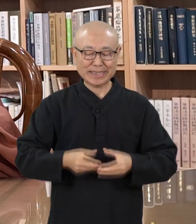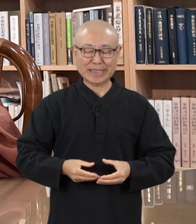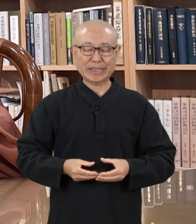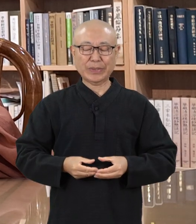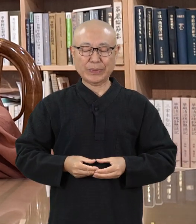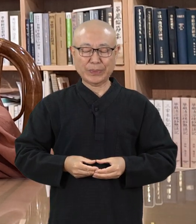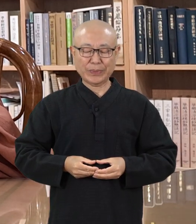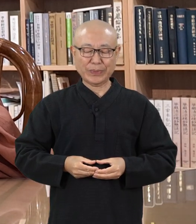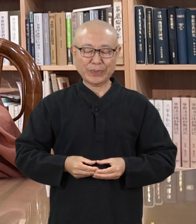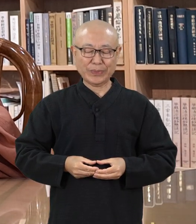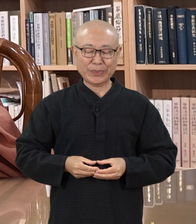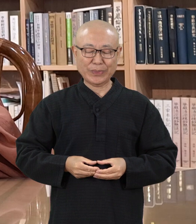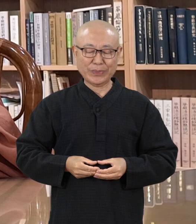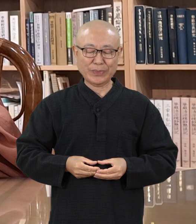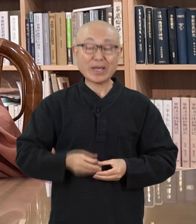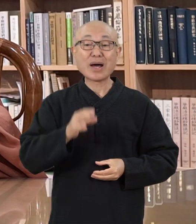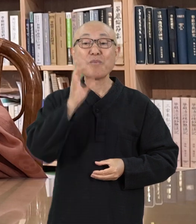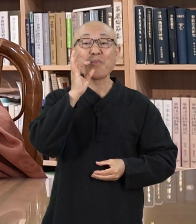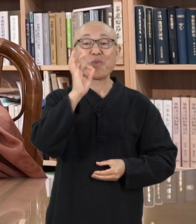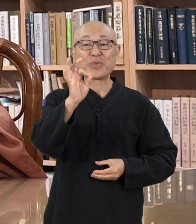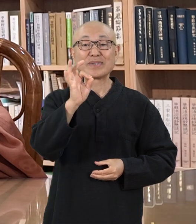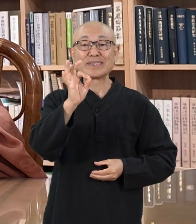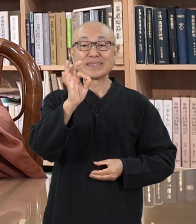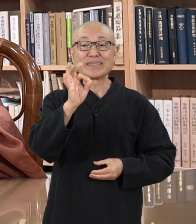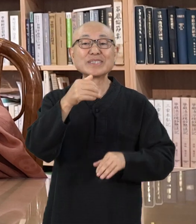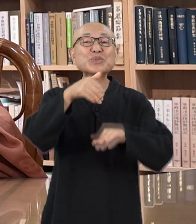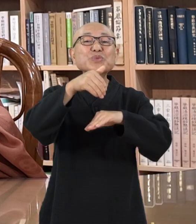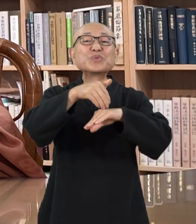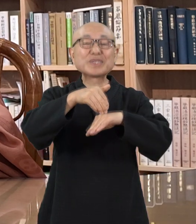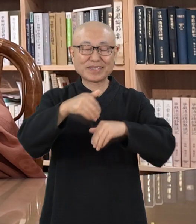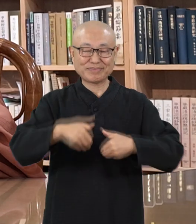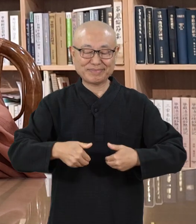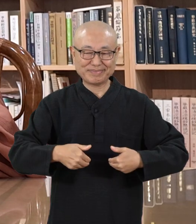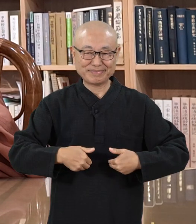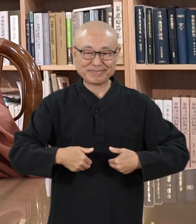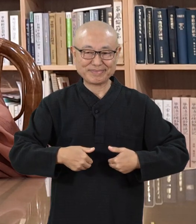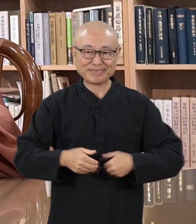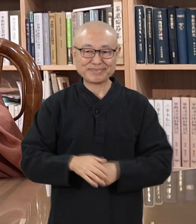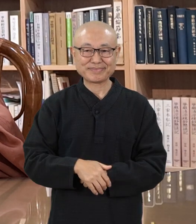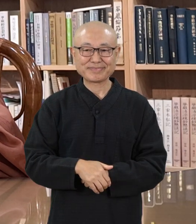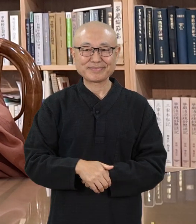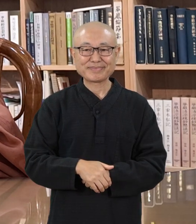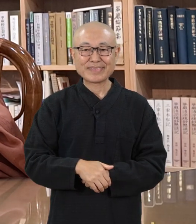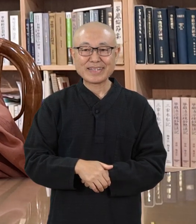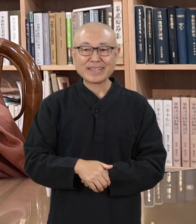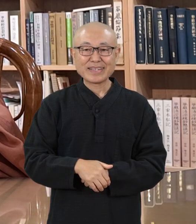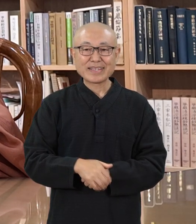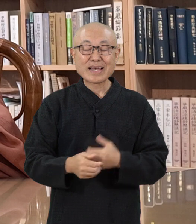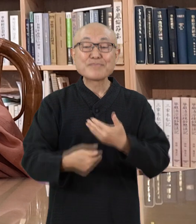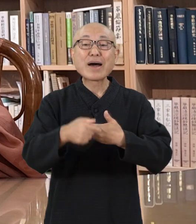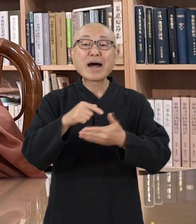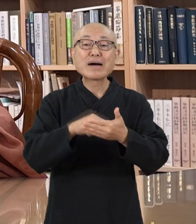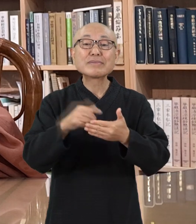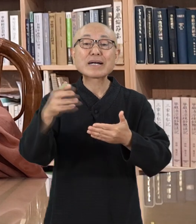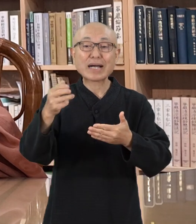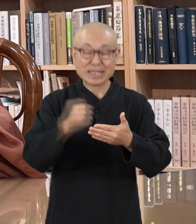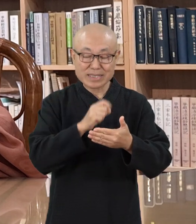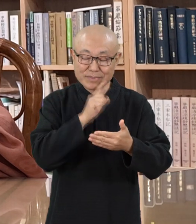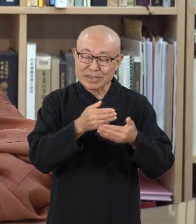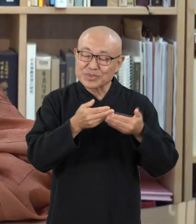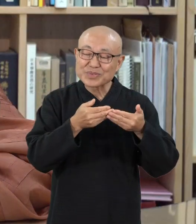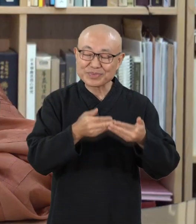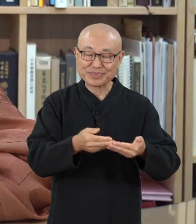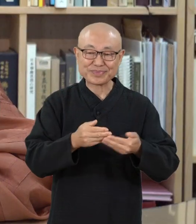그것을 진리로서 바라보는 그런 수행이 필요한 것이죠. 굉장히 마음가짐이